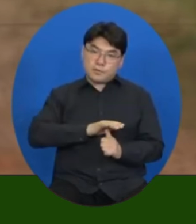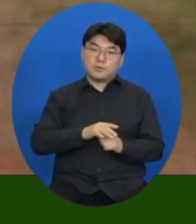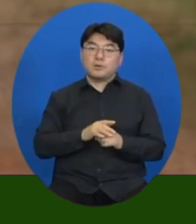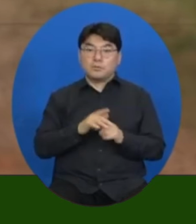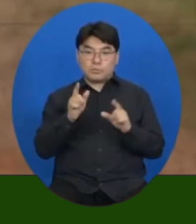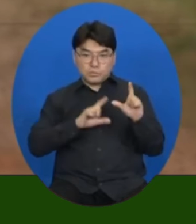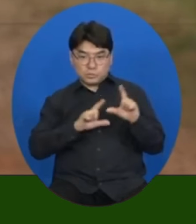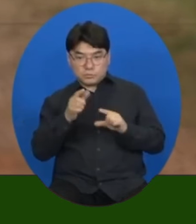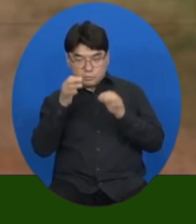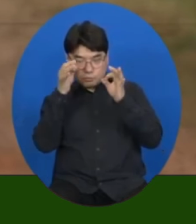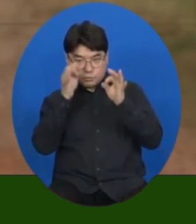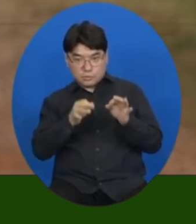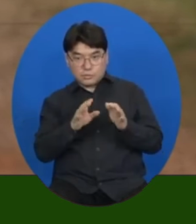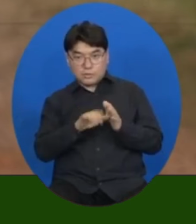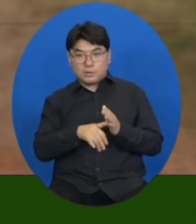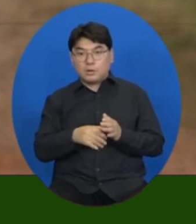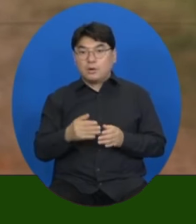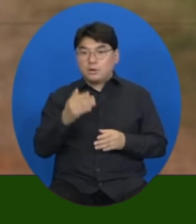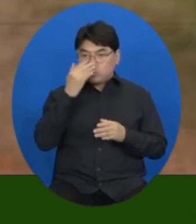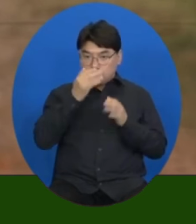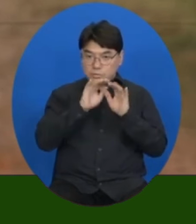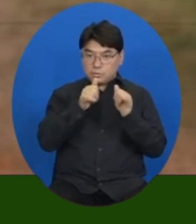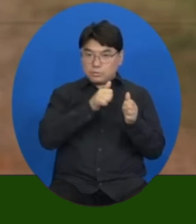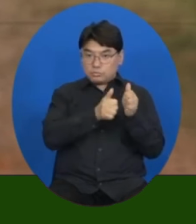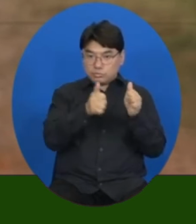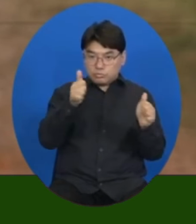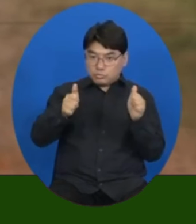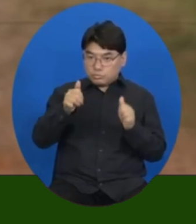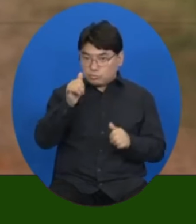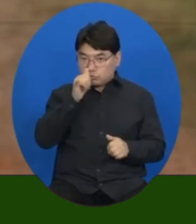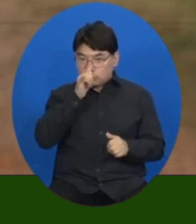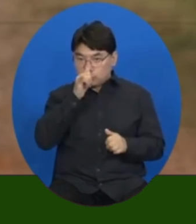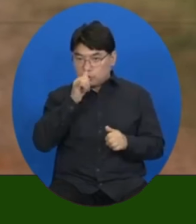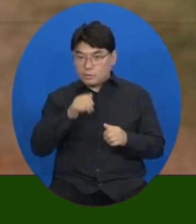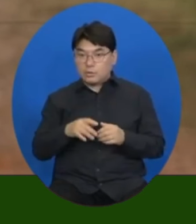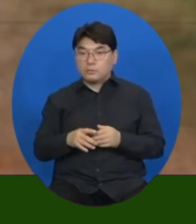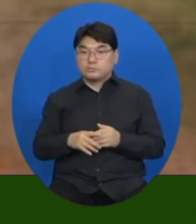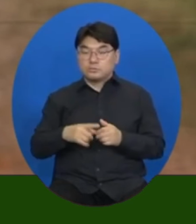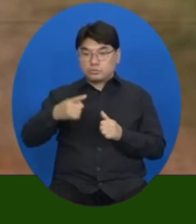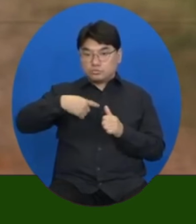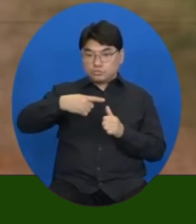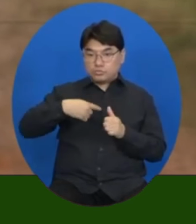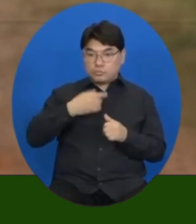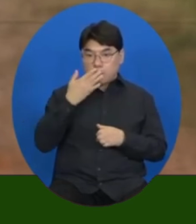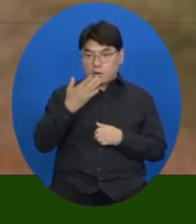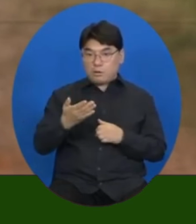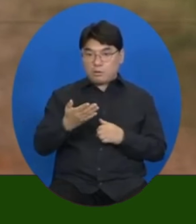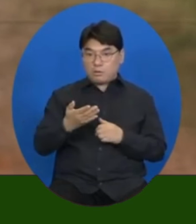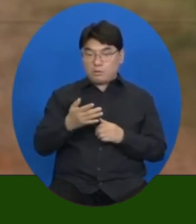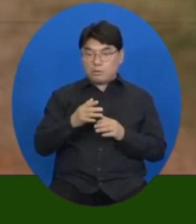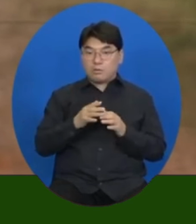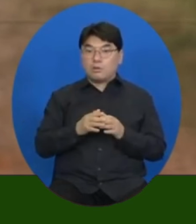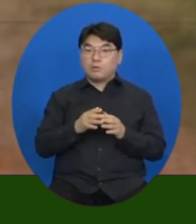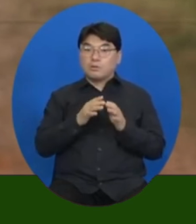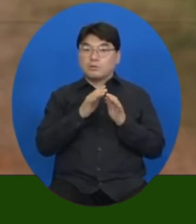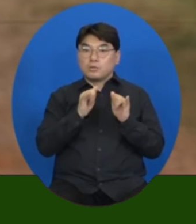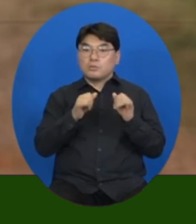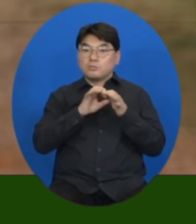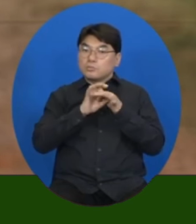사두개인들 유대 지들 다 있어요 거기에 자신의 목숨을 죽일 수도 있는 사람들입니다 전혀 눌 눌리지